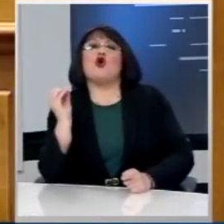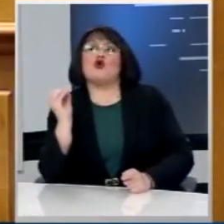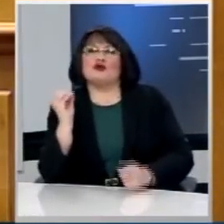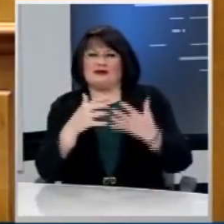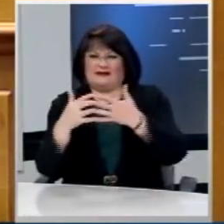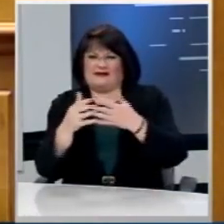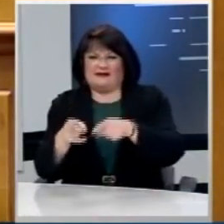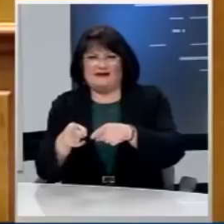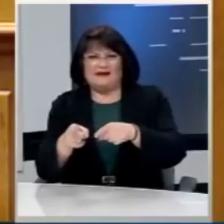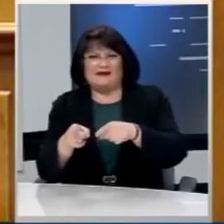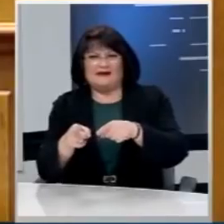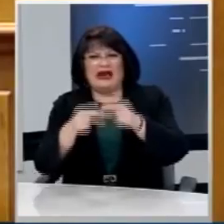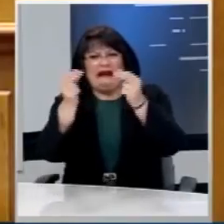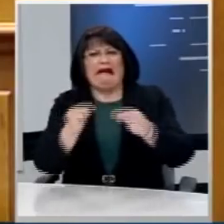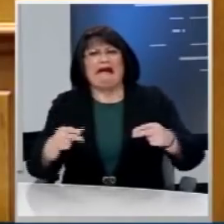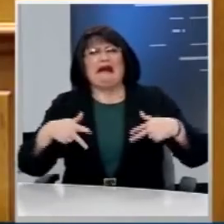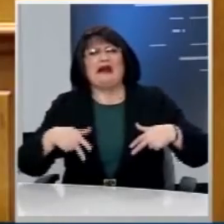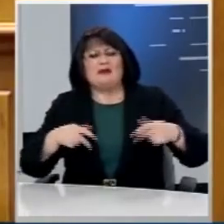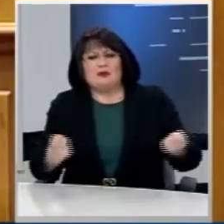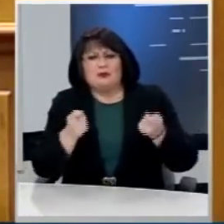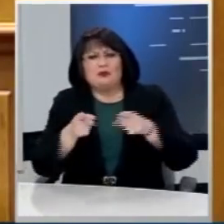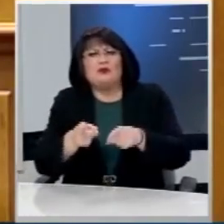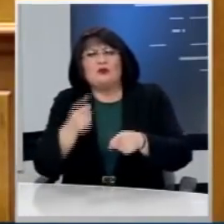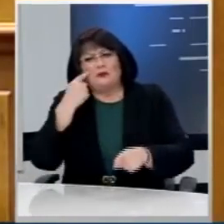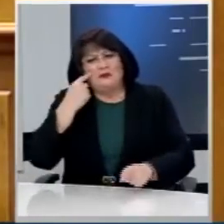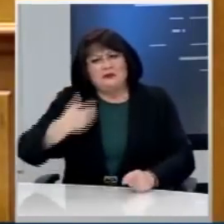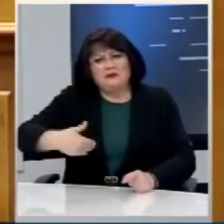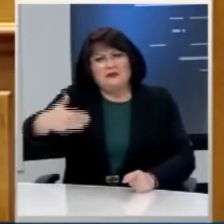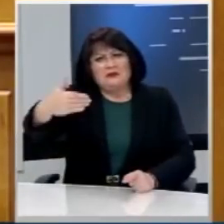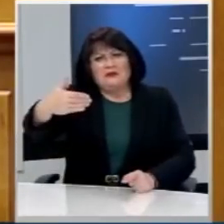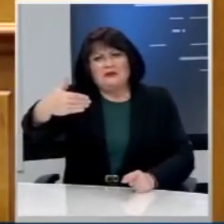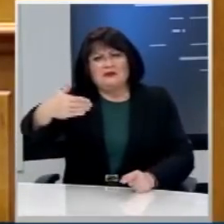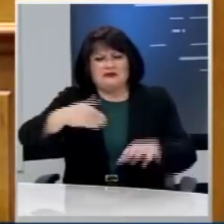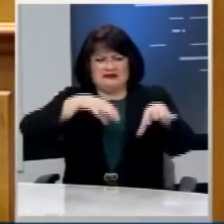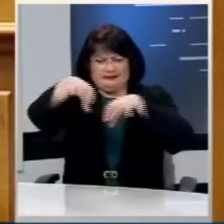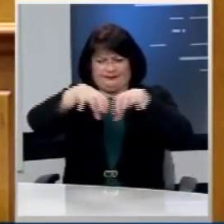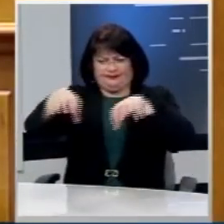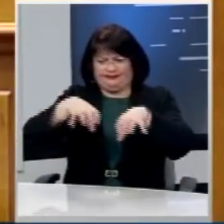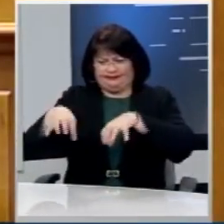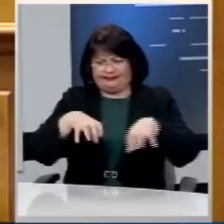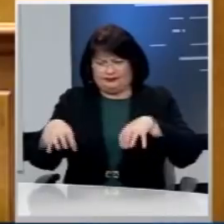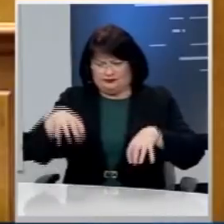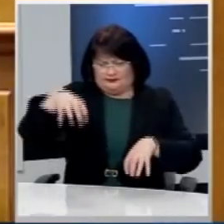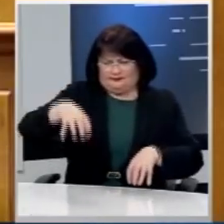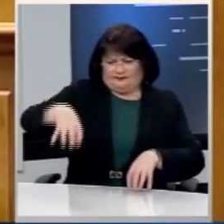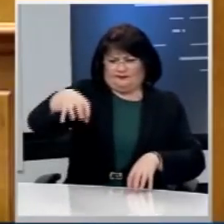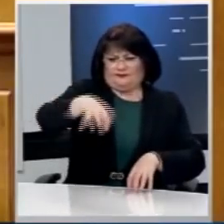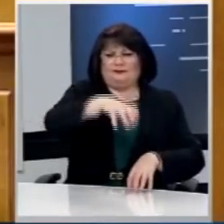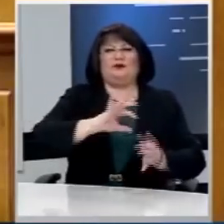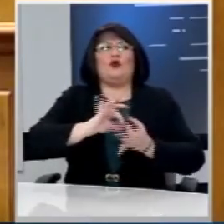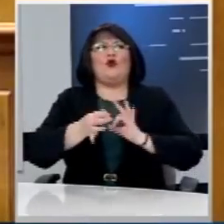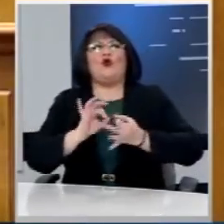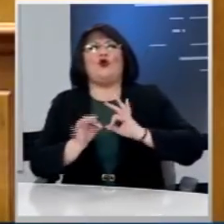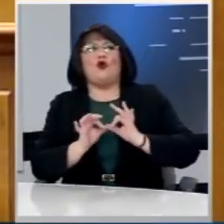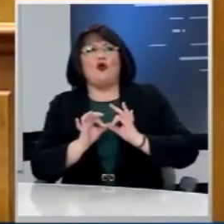Η κυβερνητική λύση για τη ΛΑΡΚΟ ουσιαστικά προμηνύει το σπάσιμό της σε κομμάτια για να αποκτήσουν οι όμιλοι